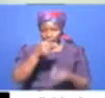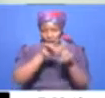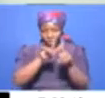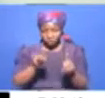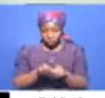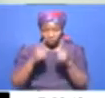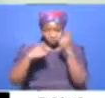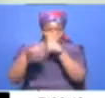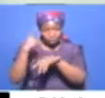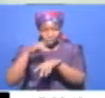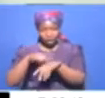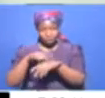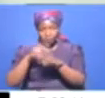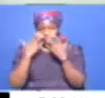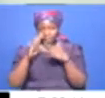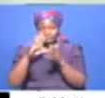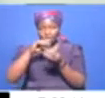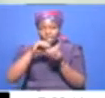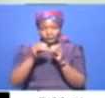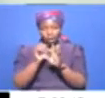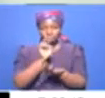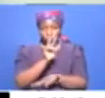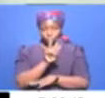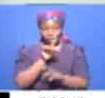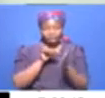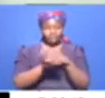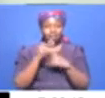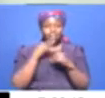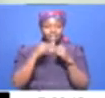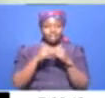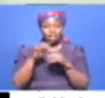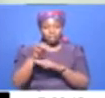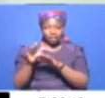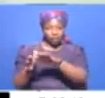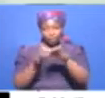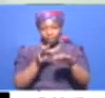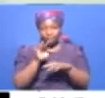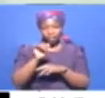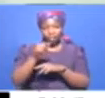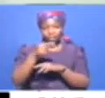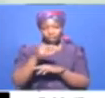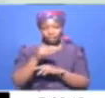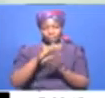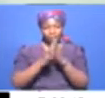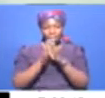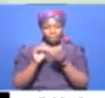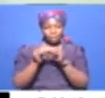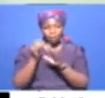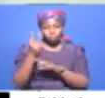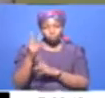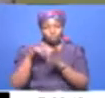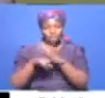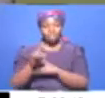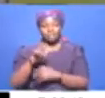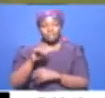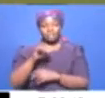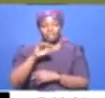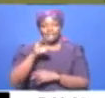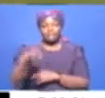zake alipomaliza wa kwanza katika mbio za mita 800, huku Faith Kipyegon akimaliza wa pili katika mbio za mita 3000.